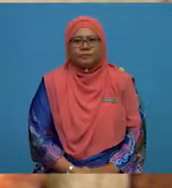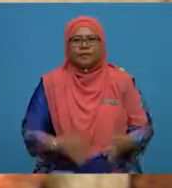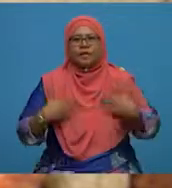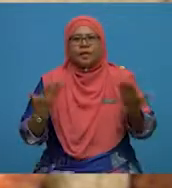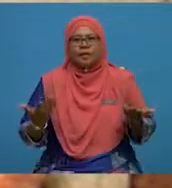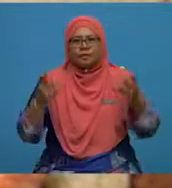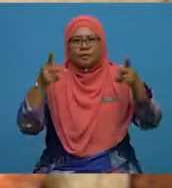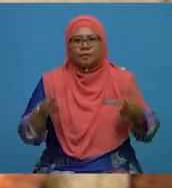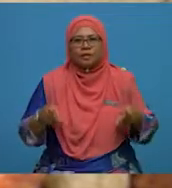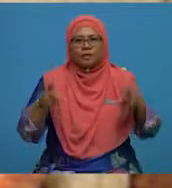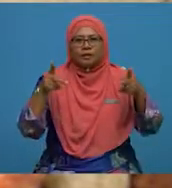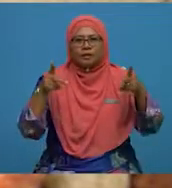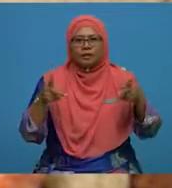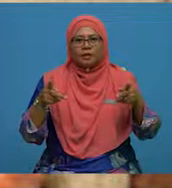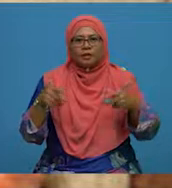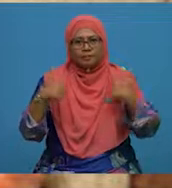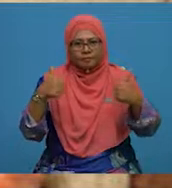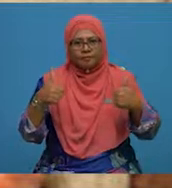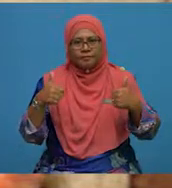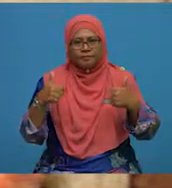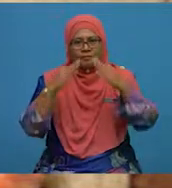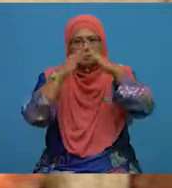Bagaimana pelajar? Menarikkan Mesir?